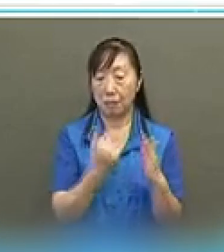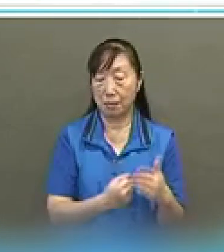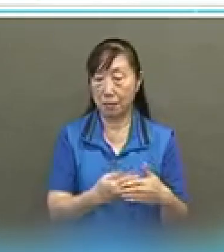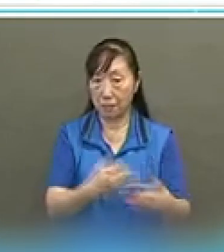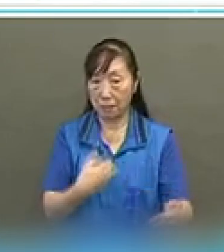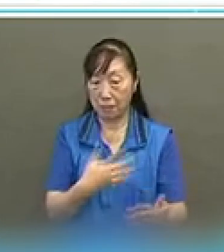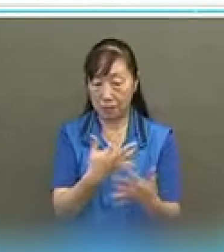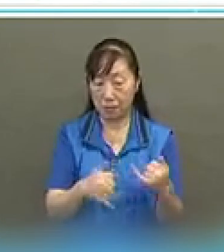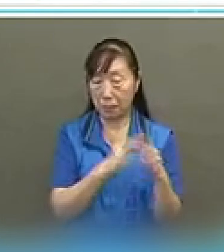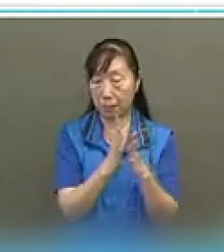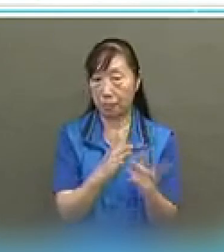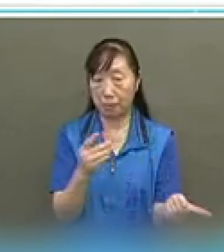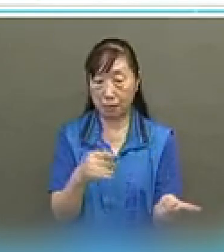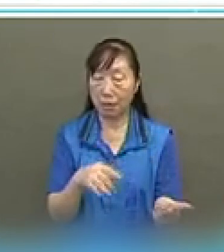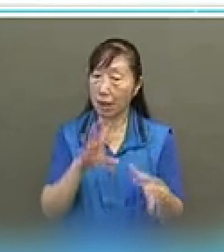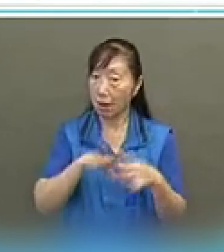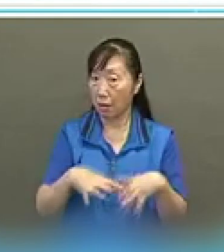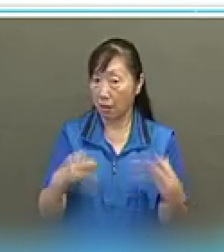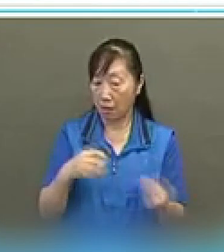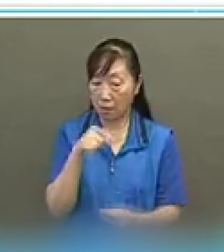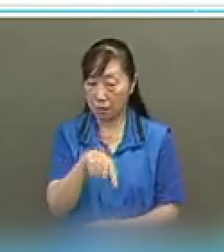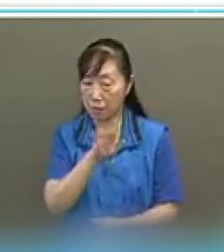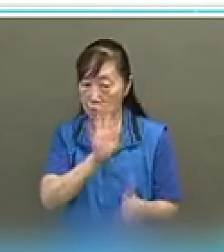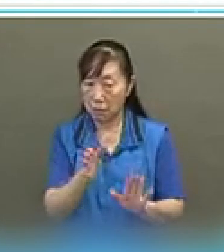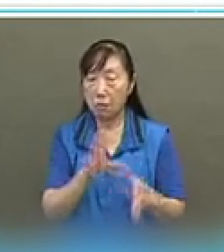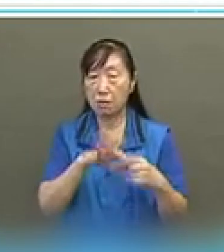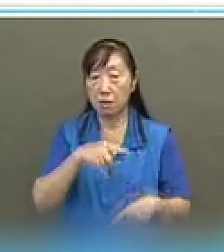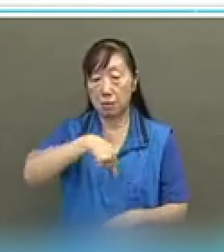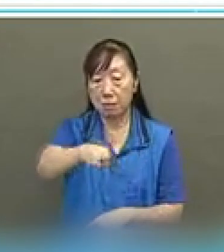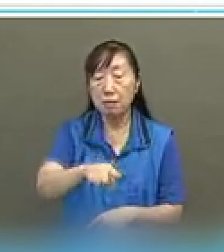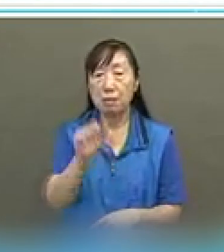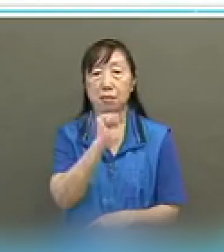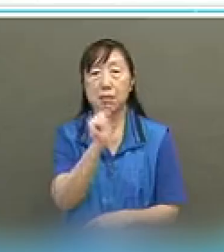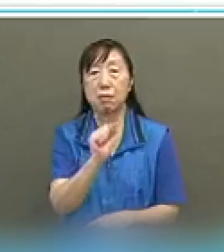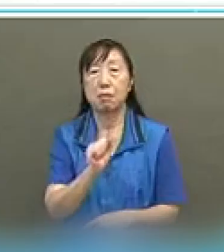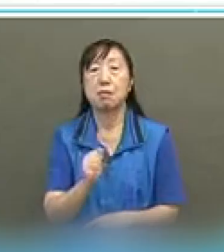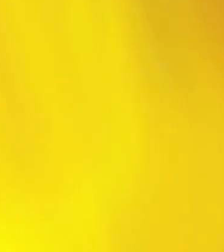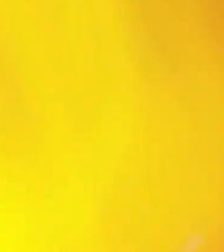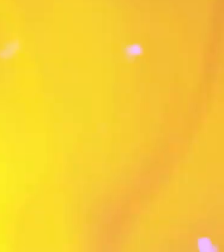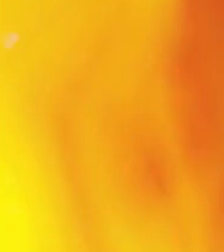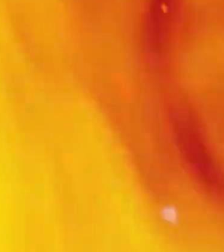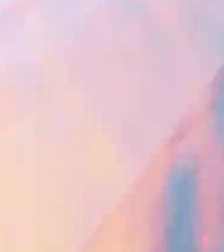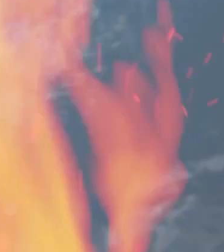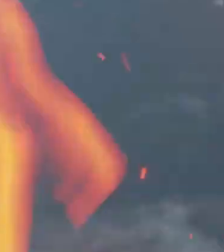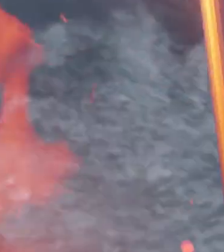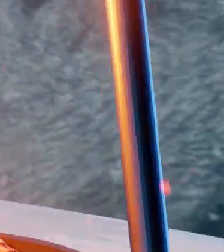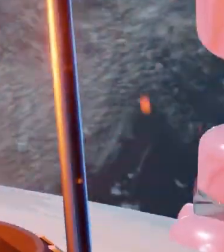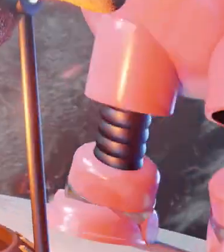可以确保全班的学生的安全。 突发中心新北报道。